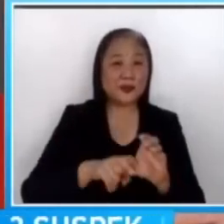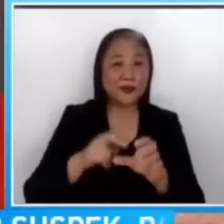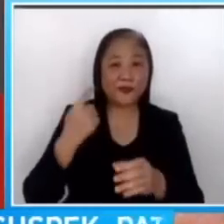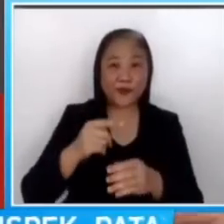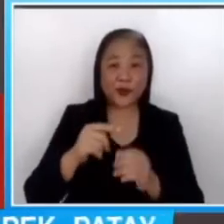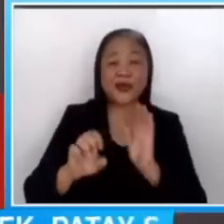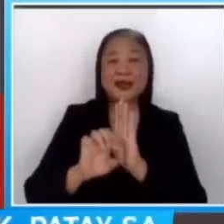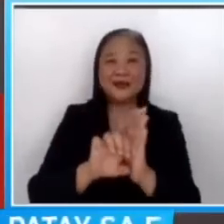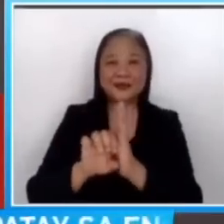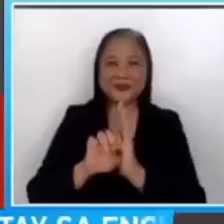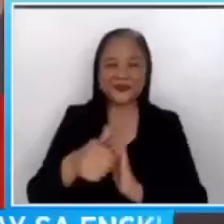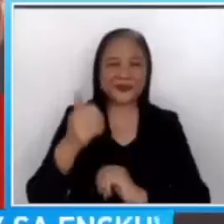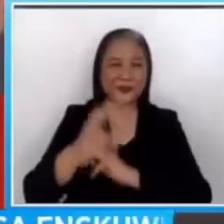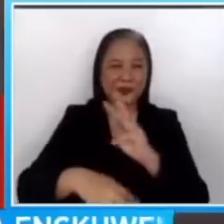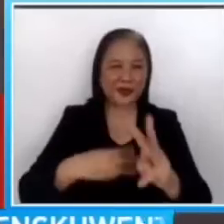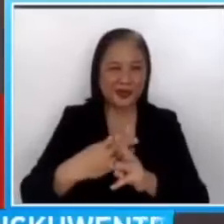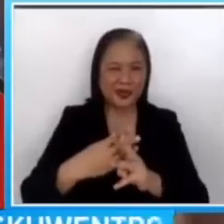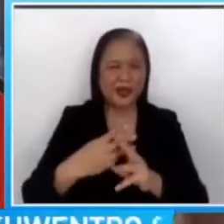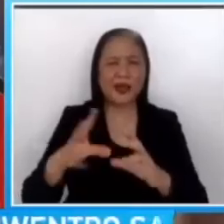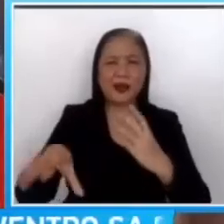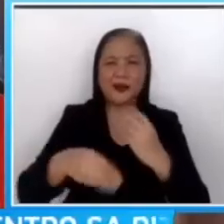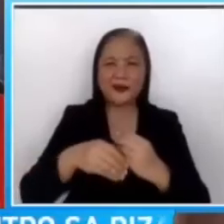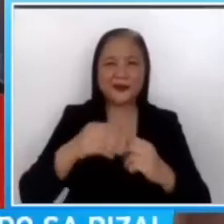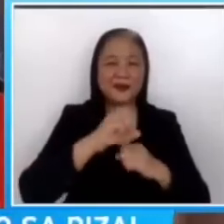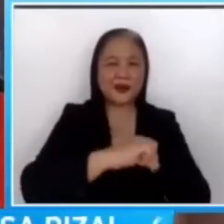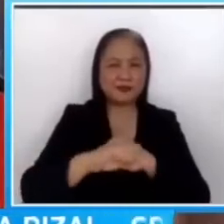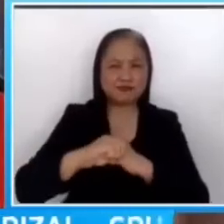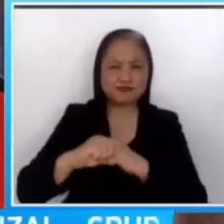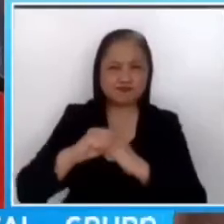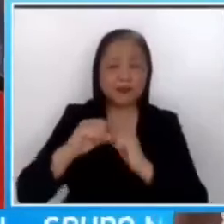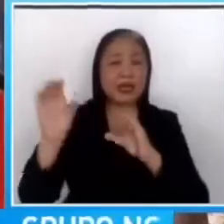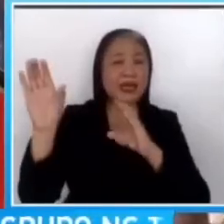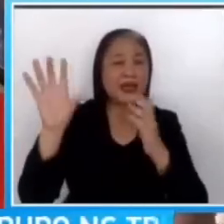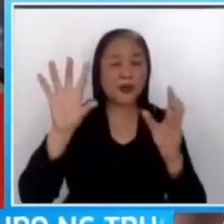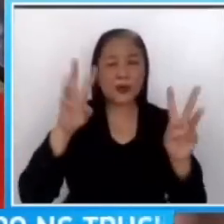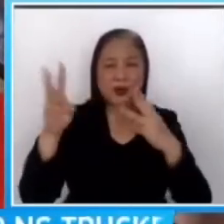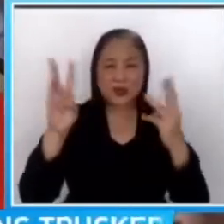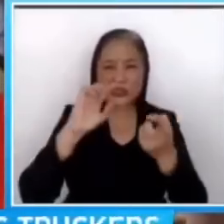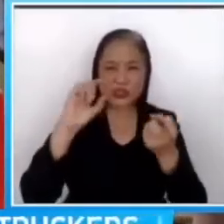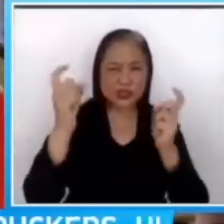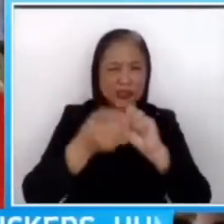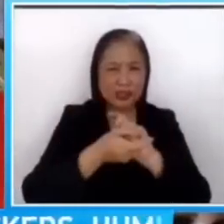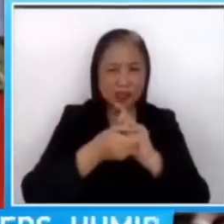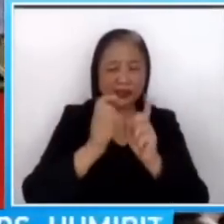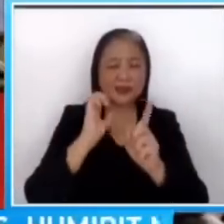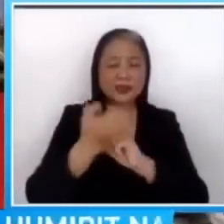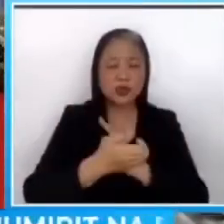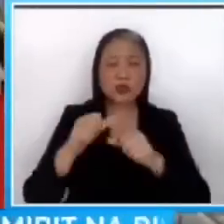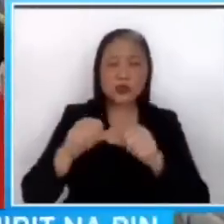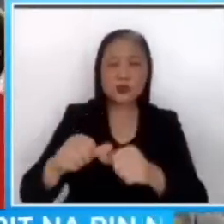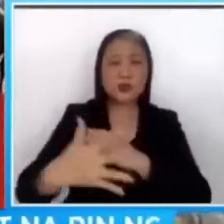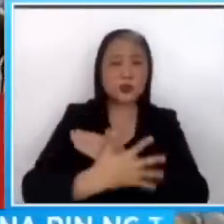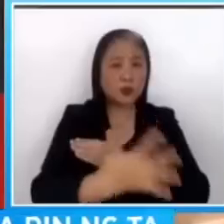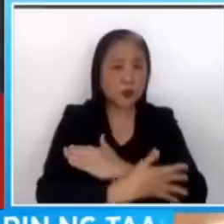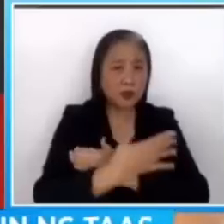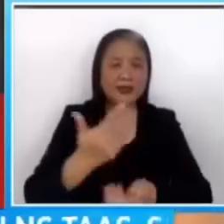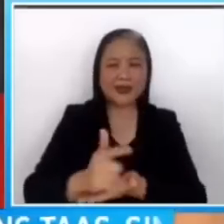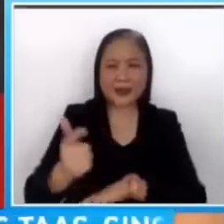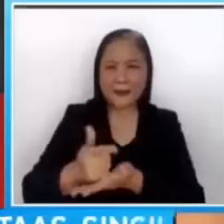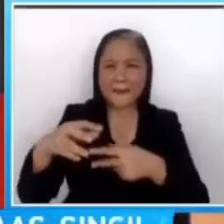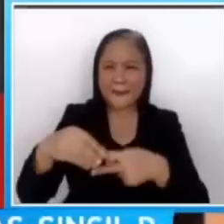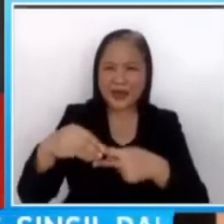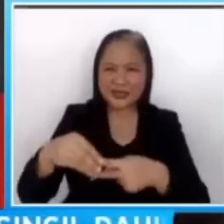saan bahagi ng advokasya ay ang climate change, sustainability ng mga karagatan at pagtatanggal ng mga plastic dito. Kasabay na pagdating